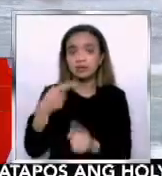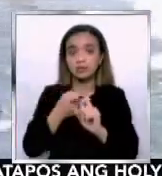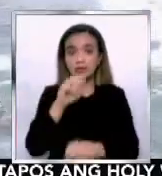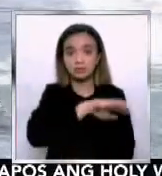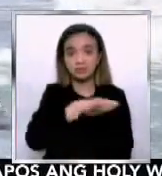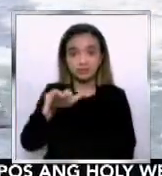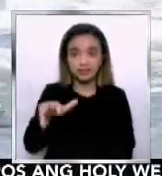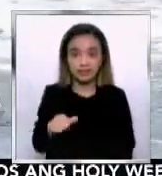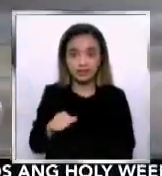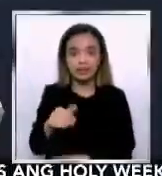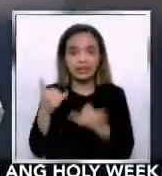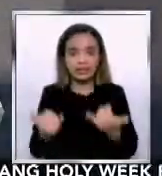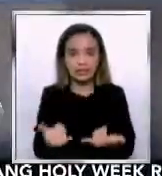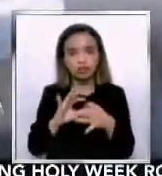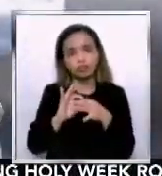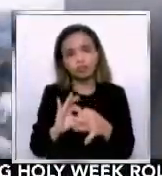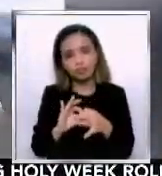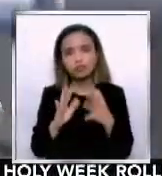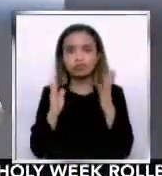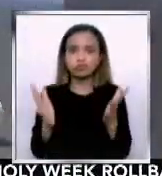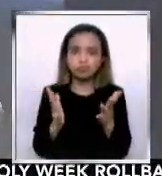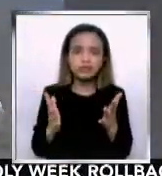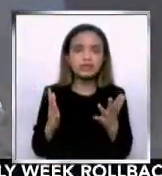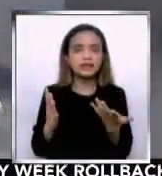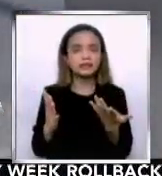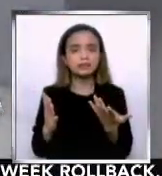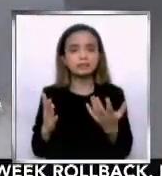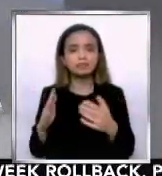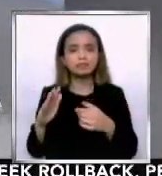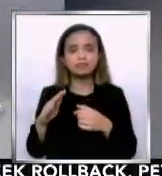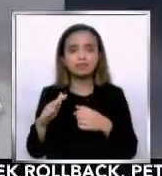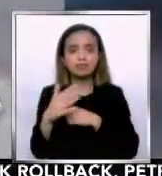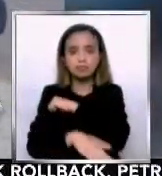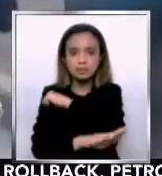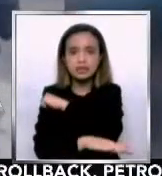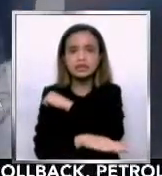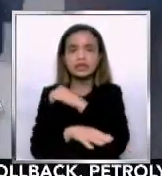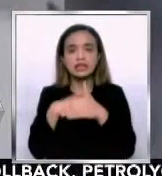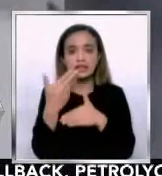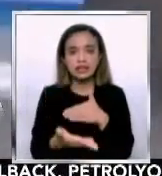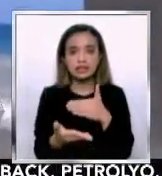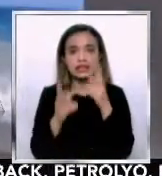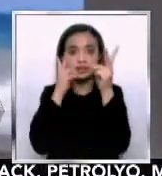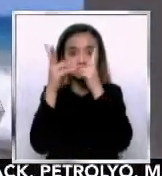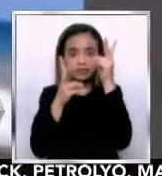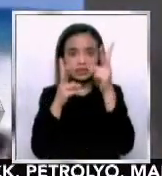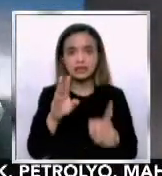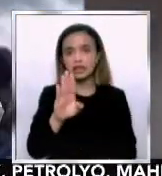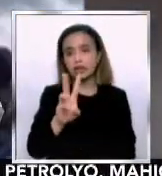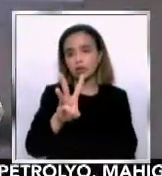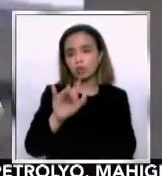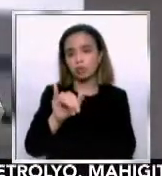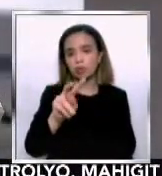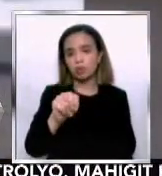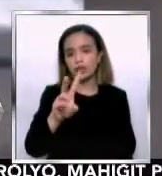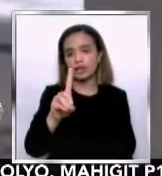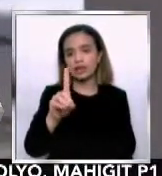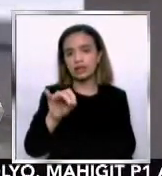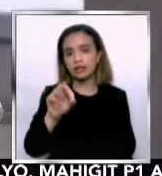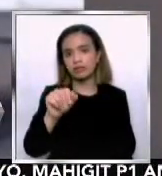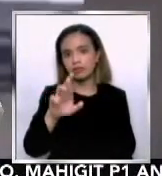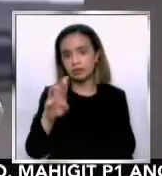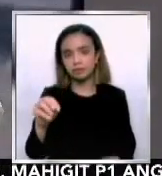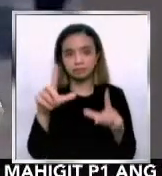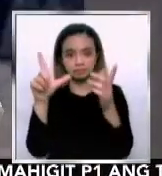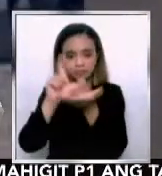nagbonding ngayong Semana Santa. Binisita rin ng mga turista ang Bangi Wind Farm sa Ilocos Norte. Abala sila sa pagkuha ng mga larawan